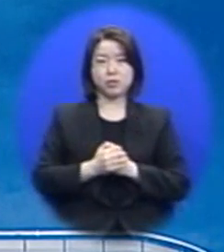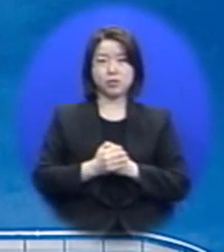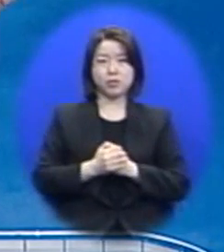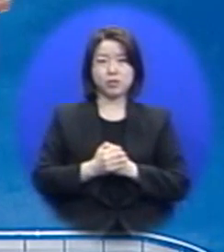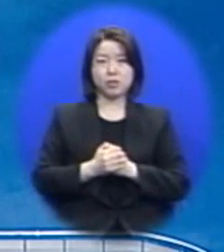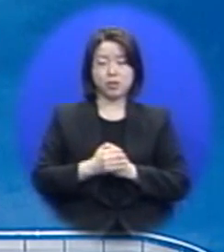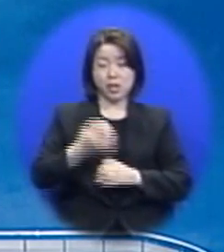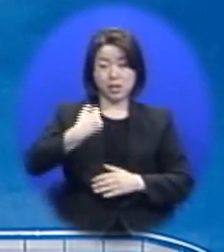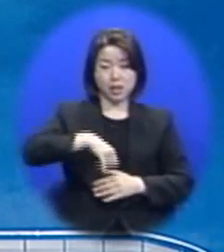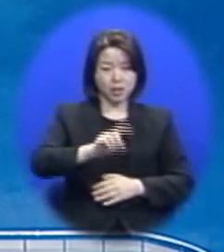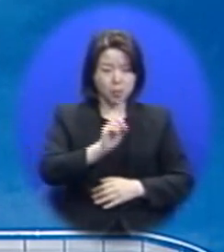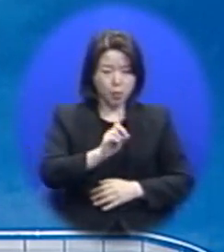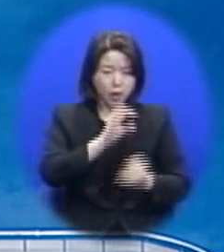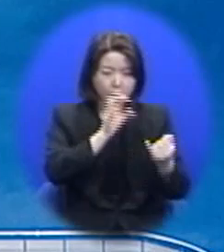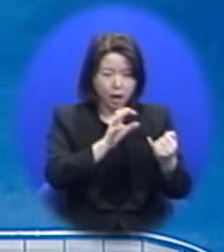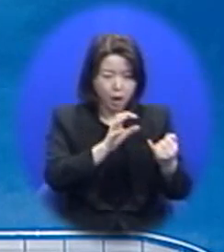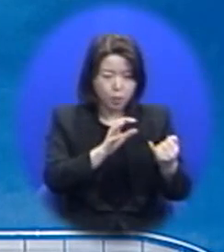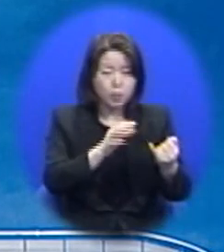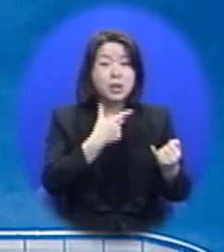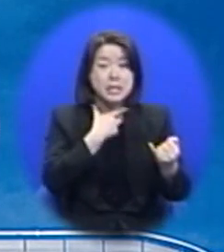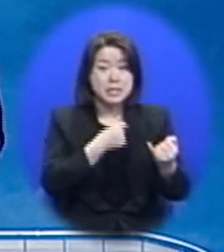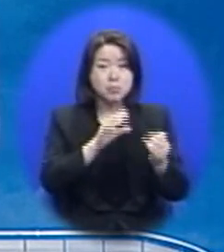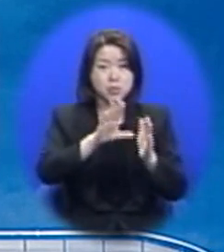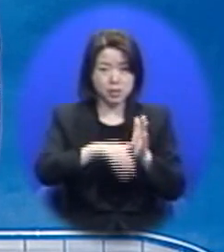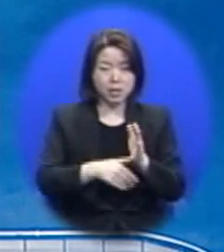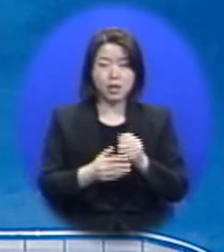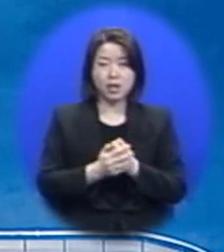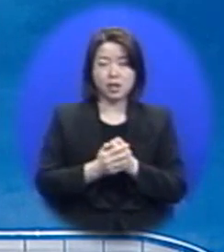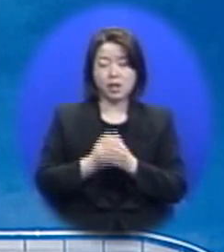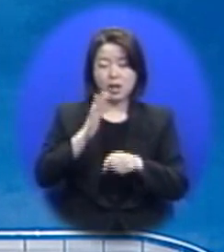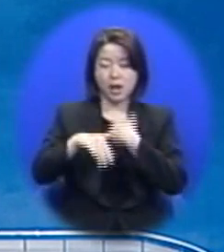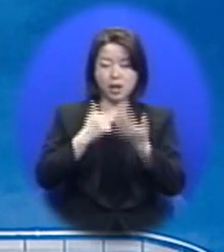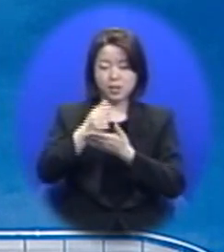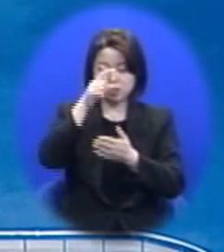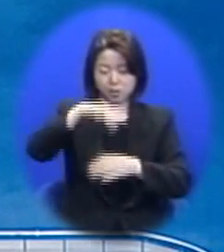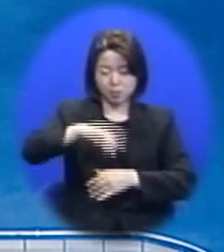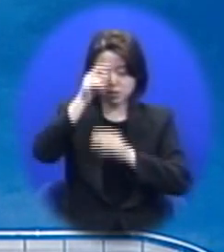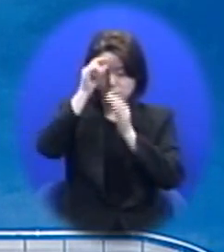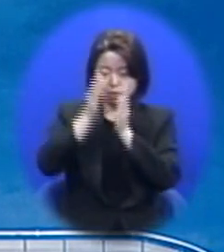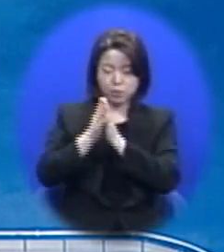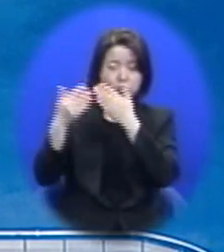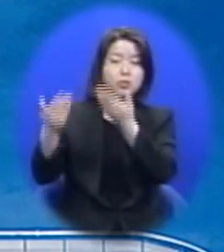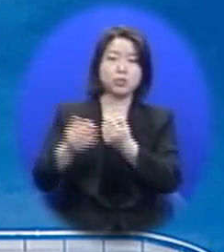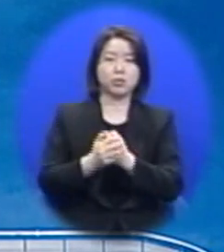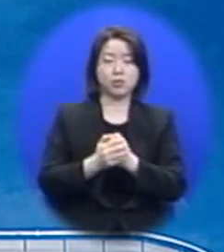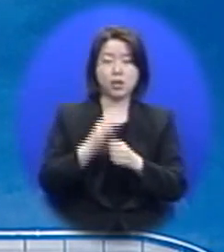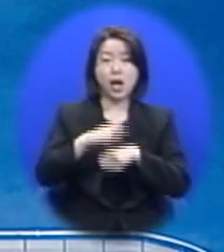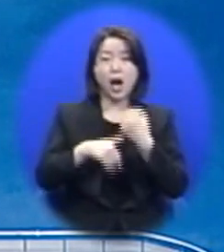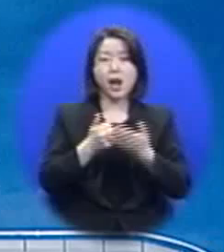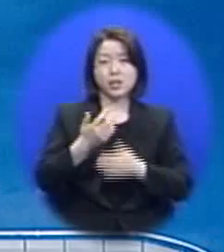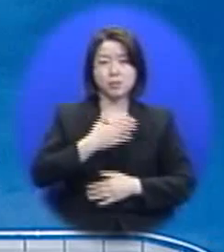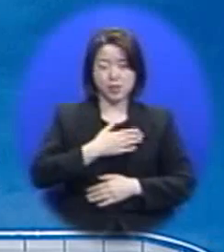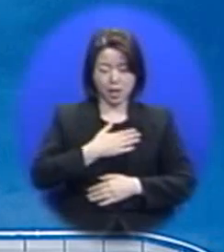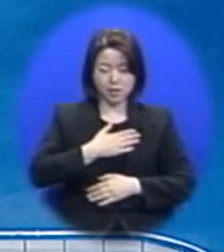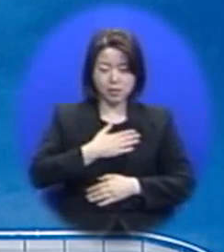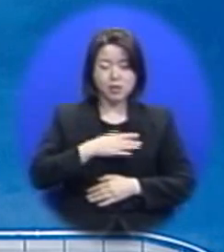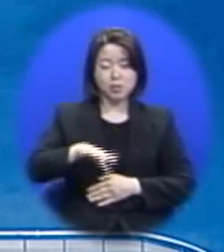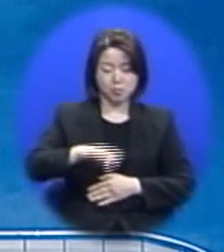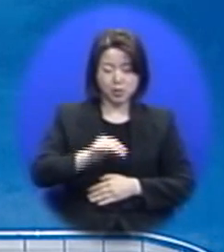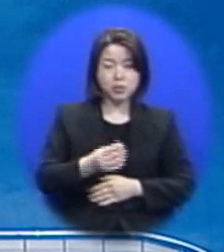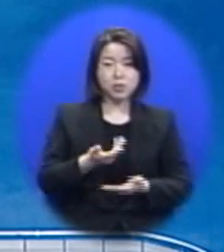뭔가 말을 해주고 싶은 일이 생겼을 때 그는 하나님께 기도합니다. 그리고 하나님 나를 변화시켜